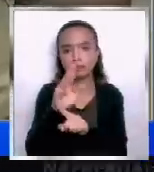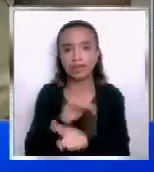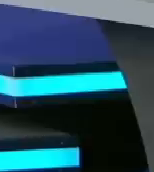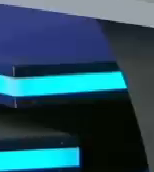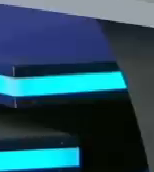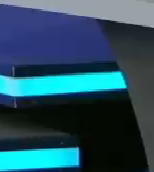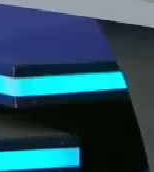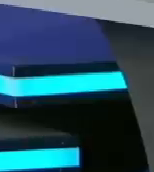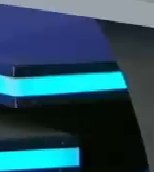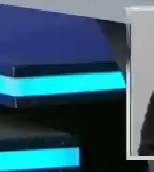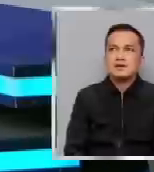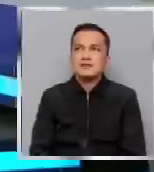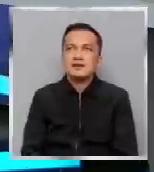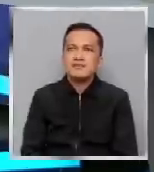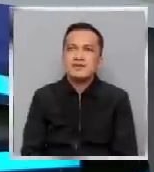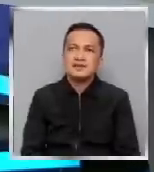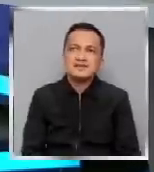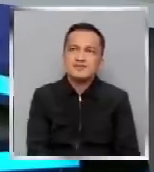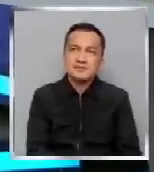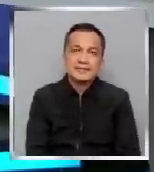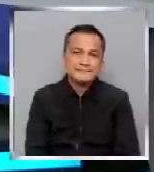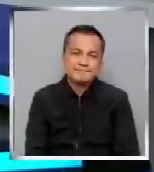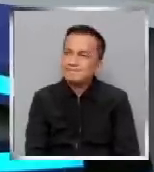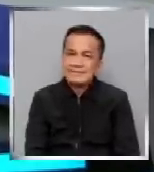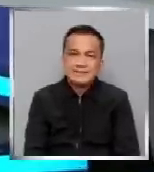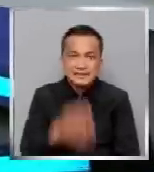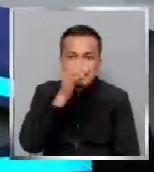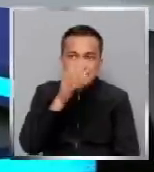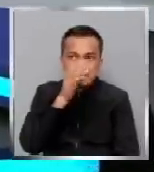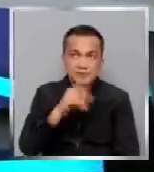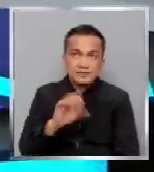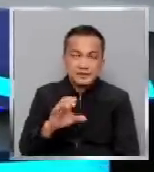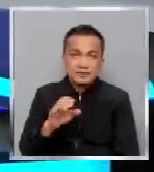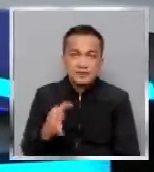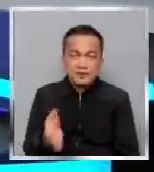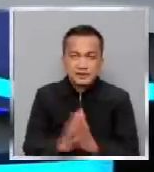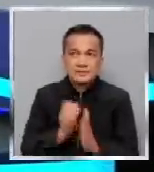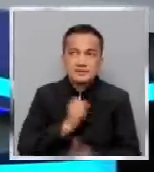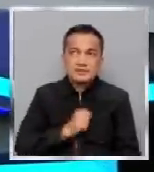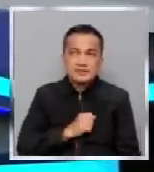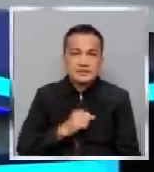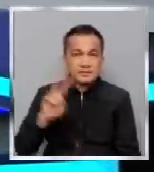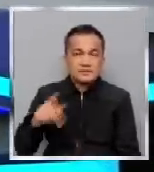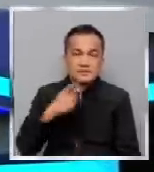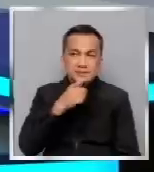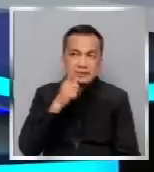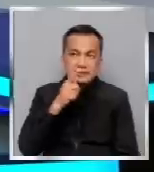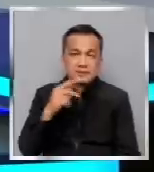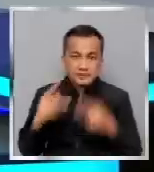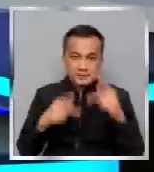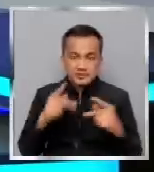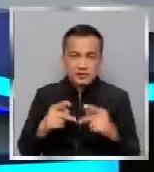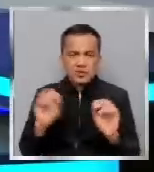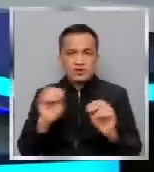Perez. Humingi po ng paumanhin ang Cebu Pacific kay Vice President Lenny Robredo at sa publiko para sa walang basehang